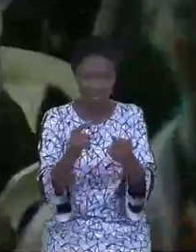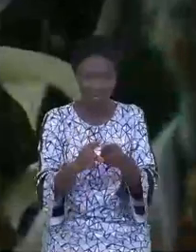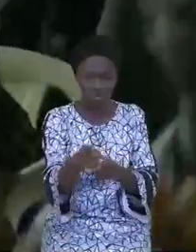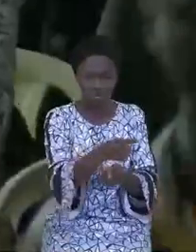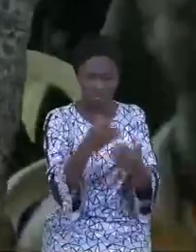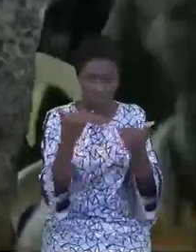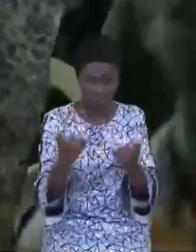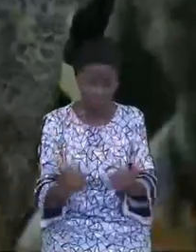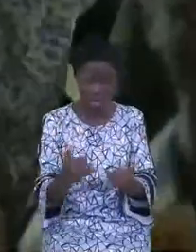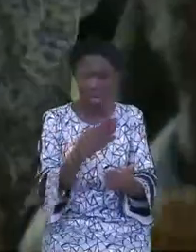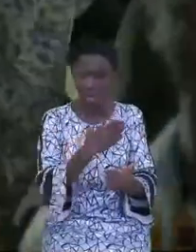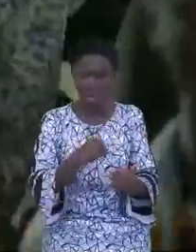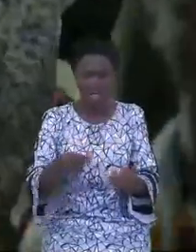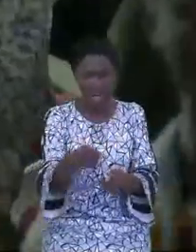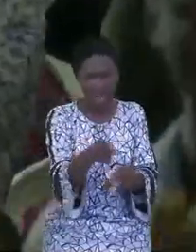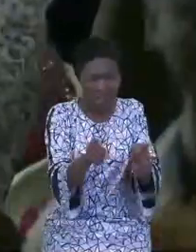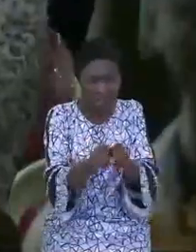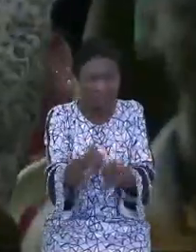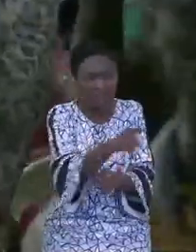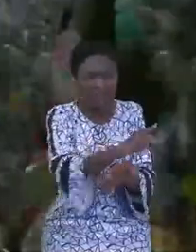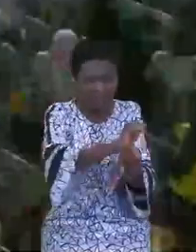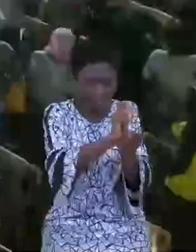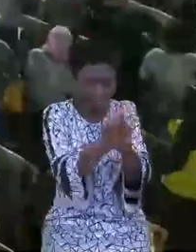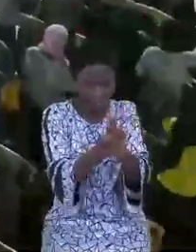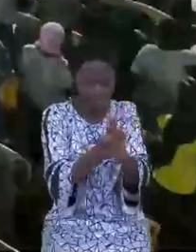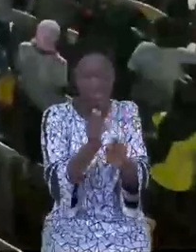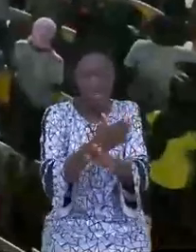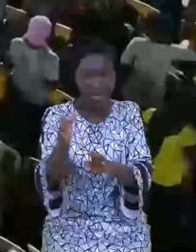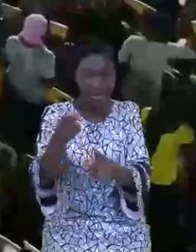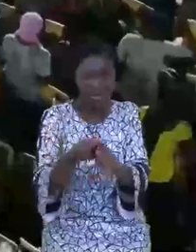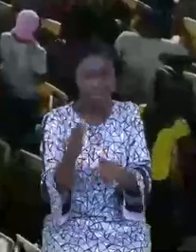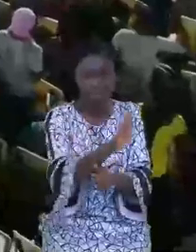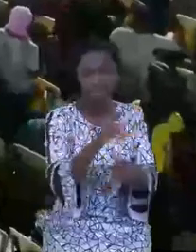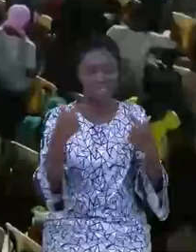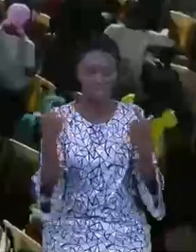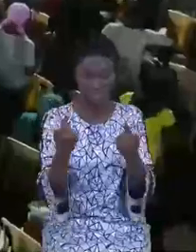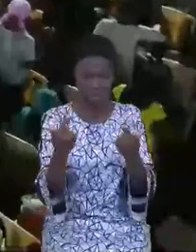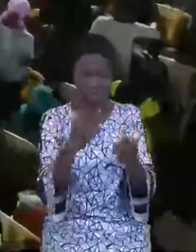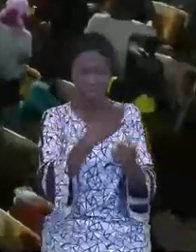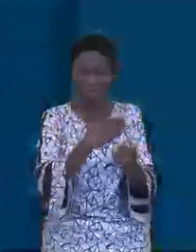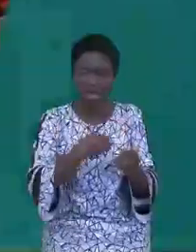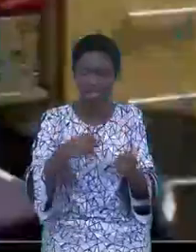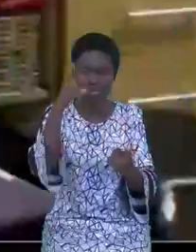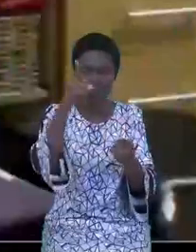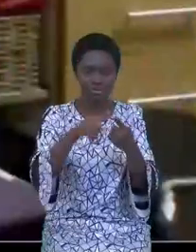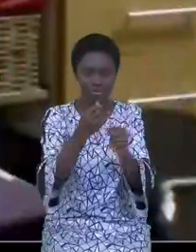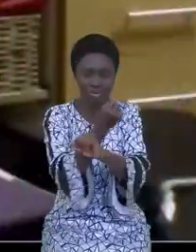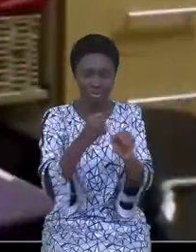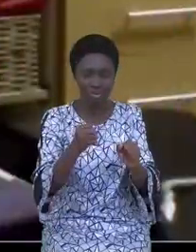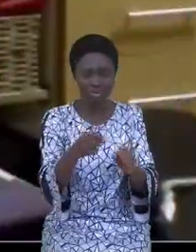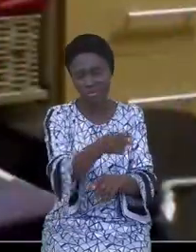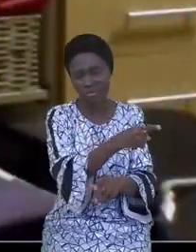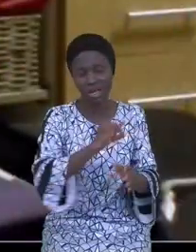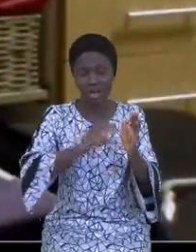Ils se détournent de leurs péchés et viennent à toi pour les sauver. Que ton salut leur